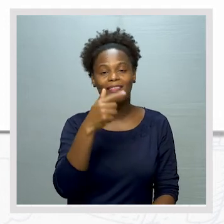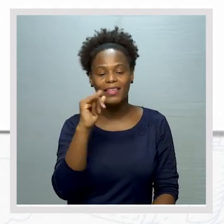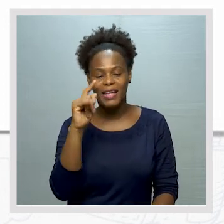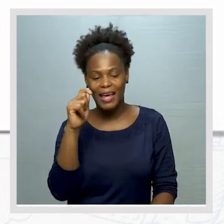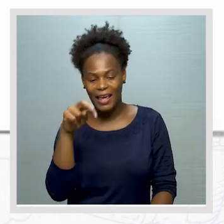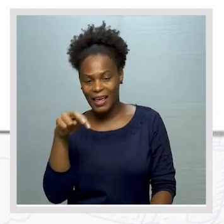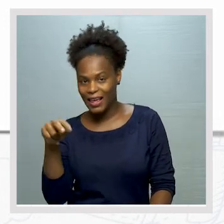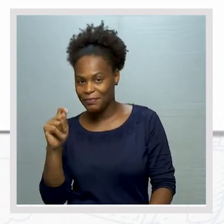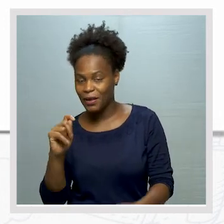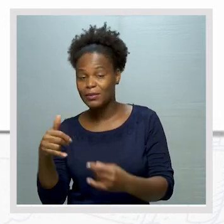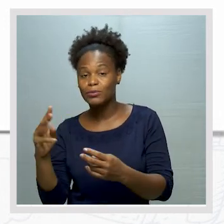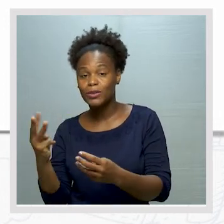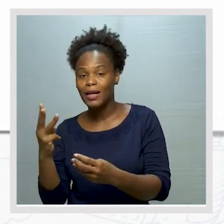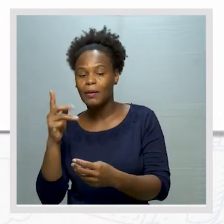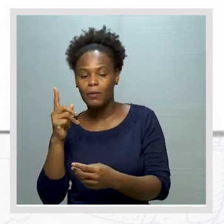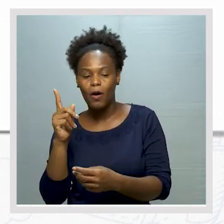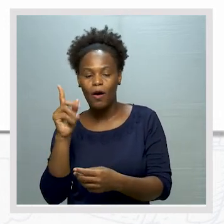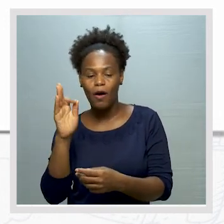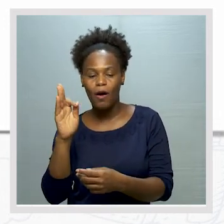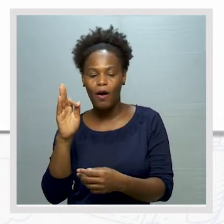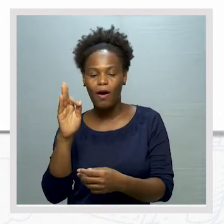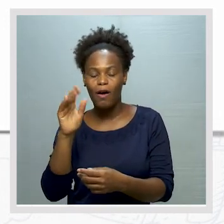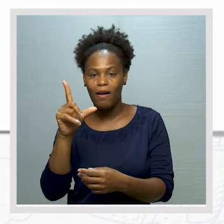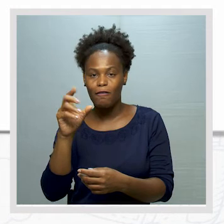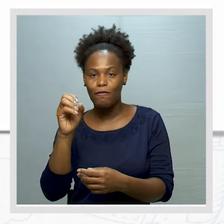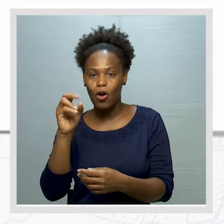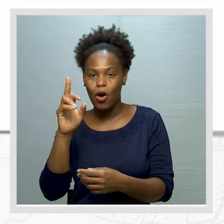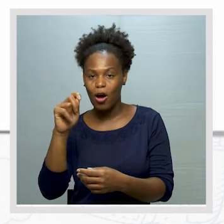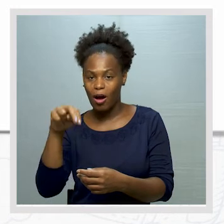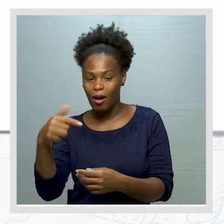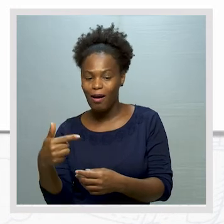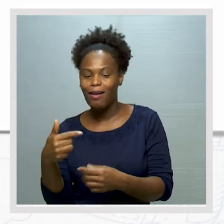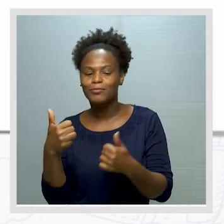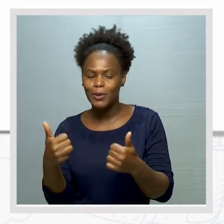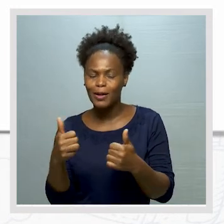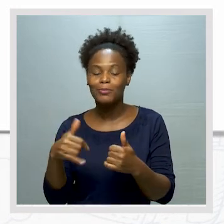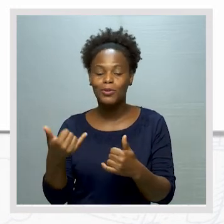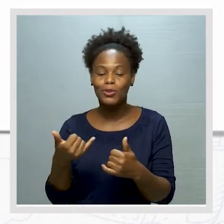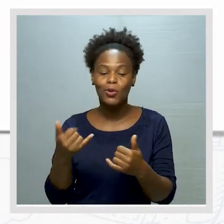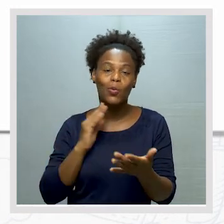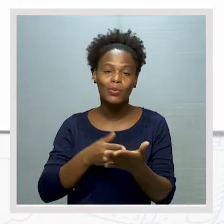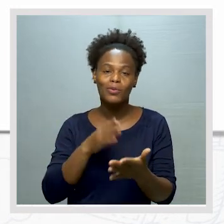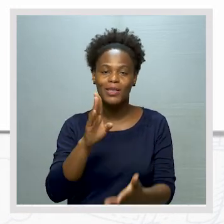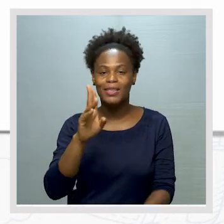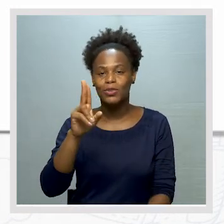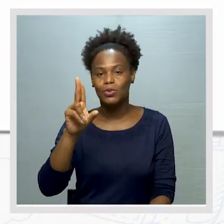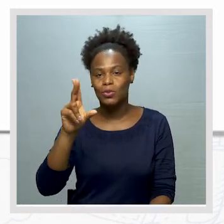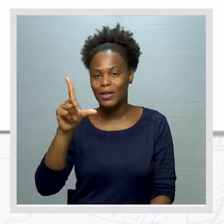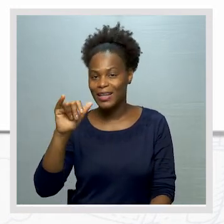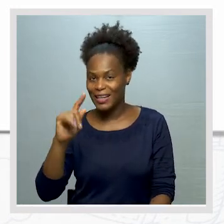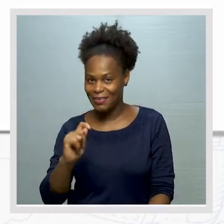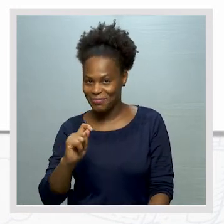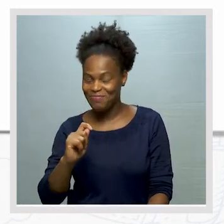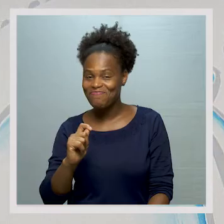Troisième, c'était Florent, bien sûr. Et dernier, c'était Julie.